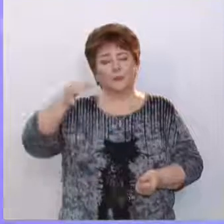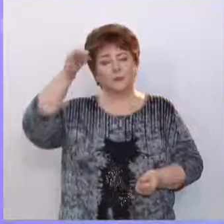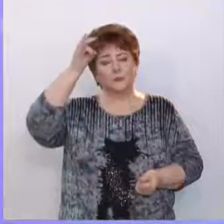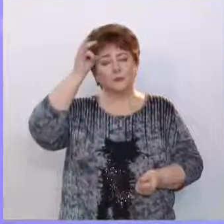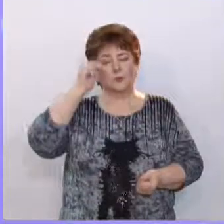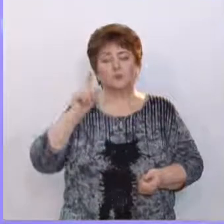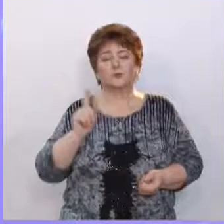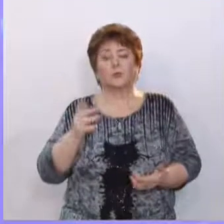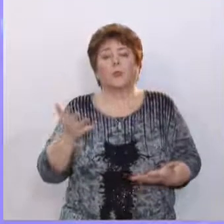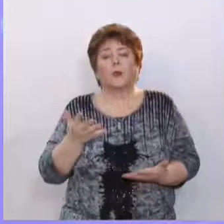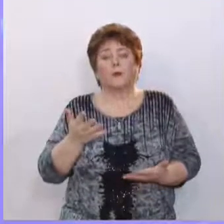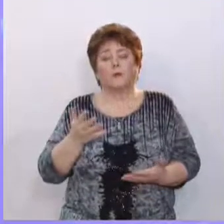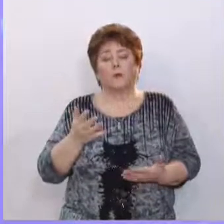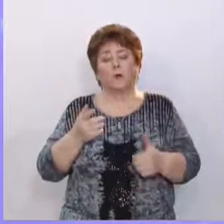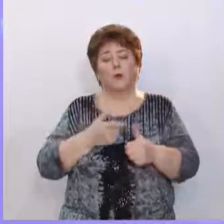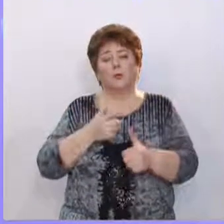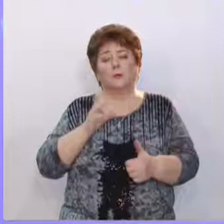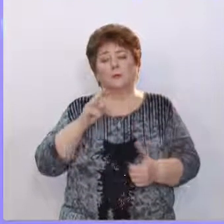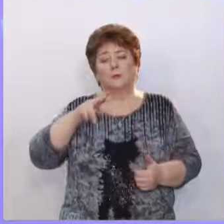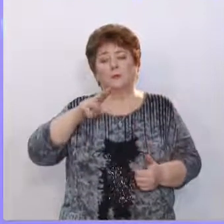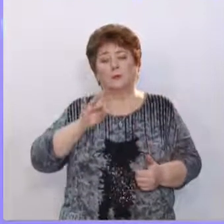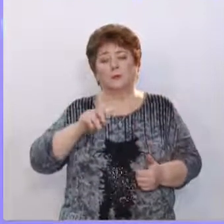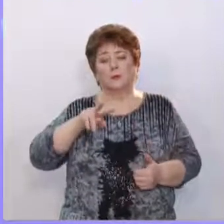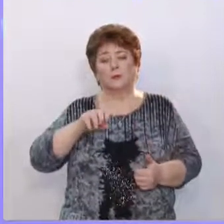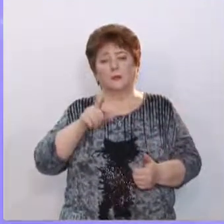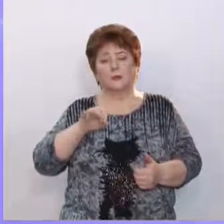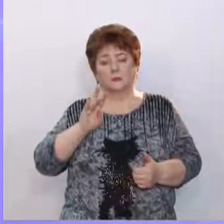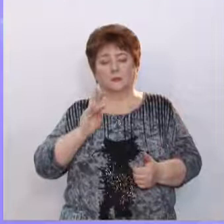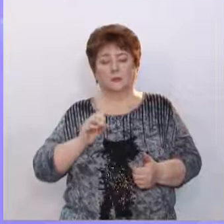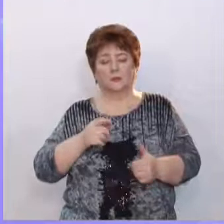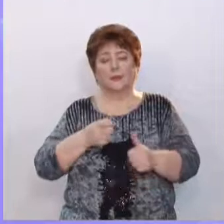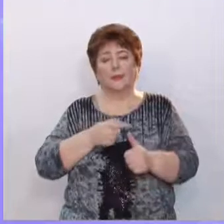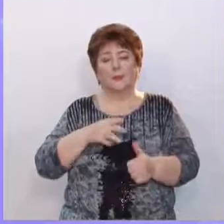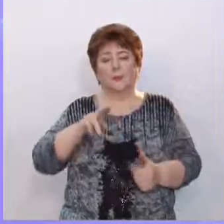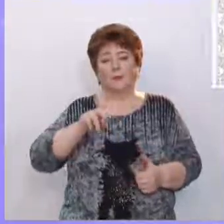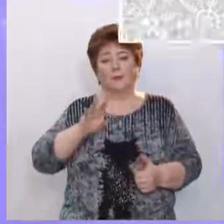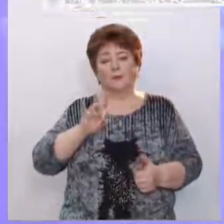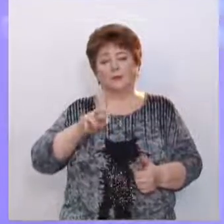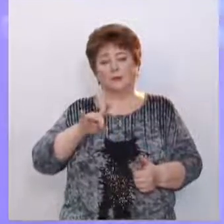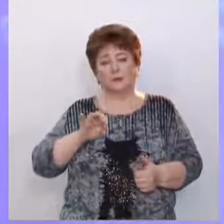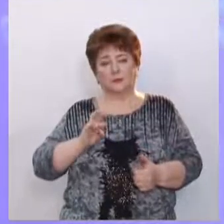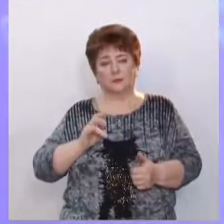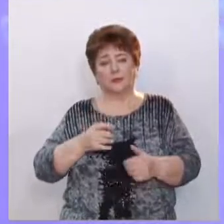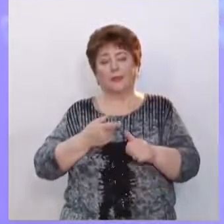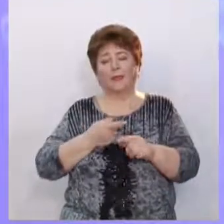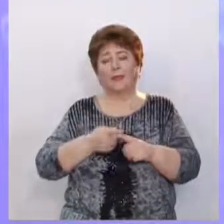Вспомним, что такое имя прилагательное. Имя прилагательное –